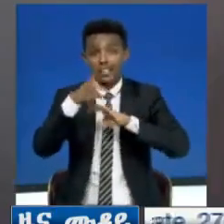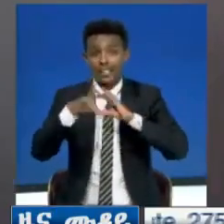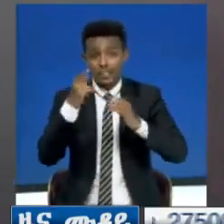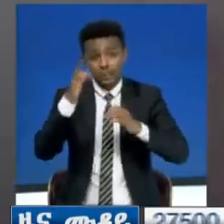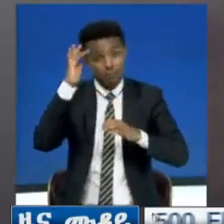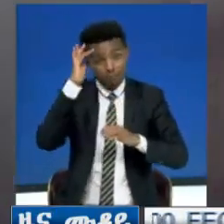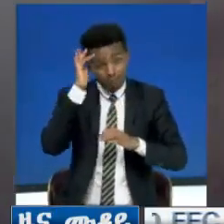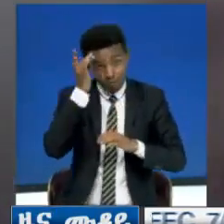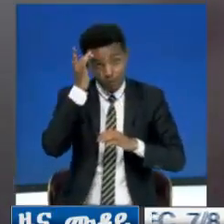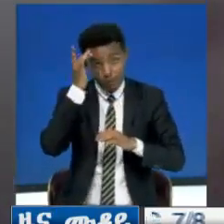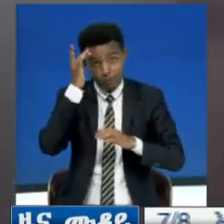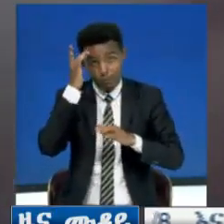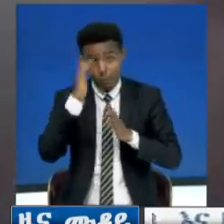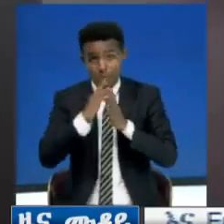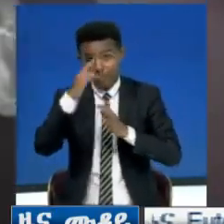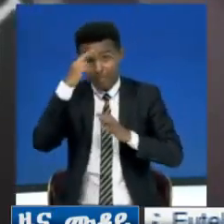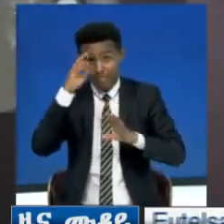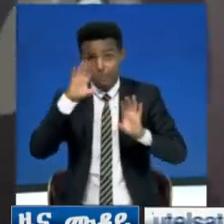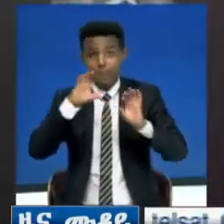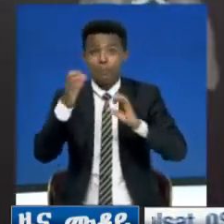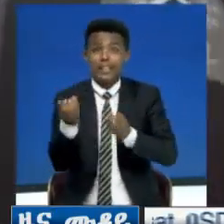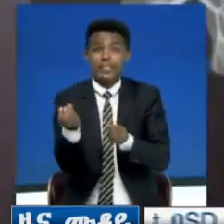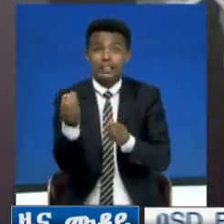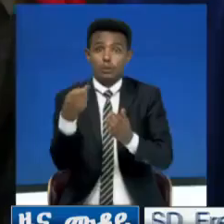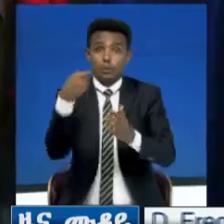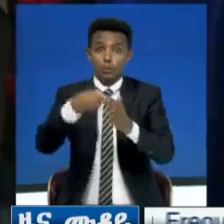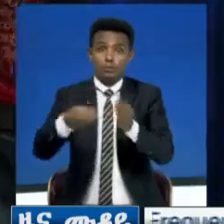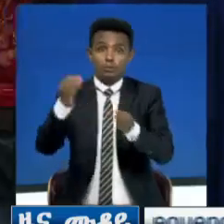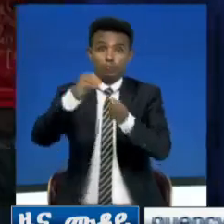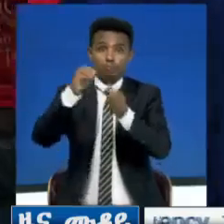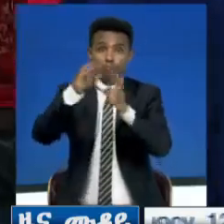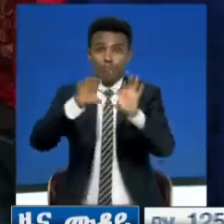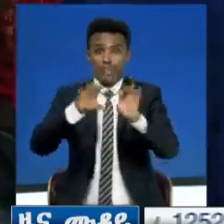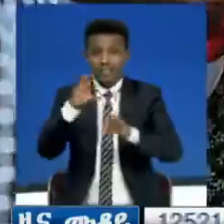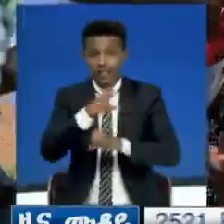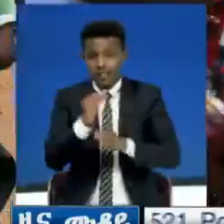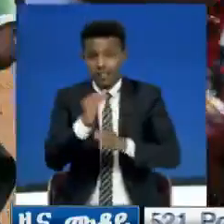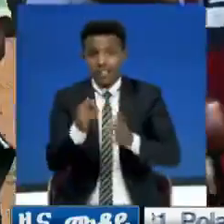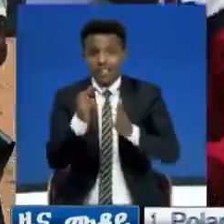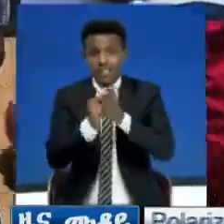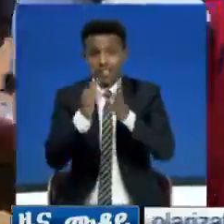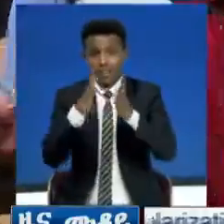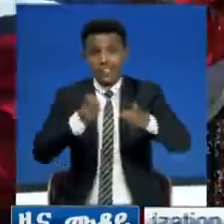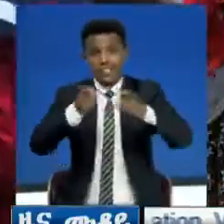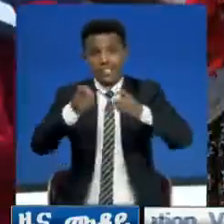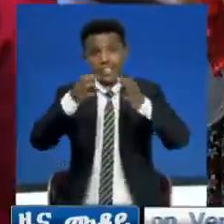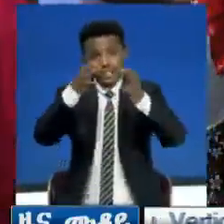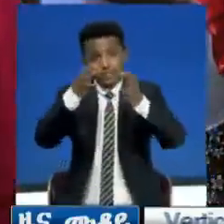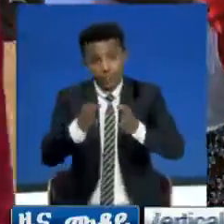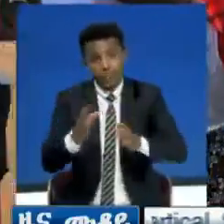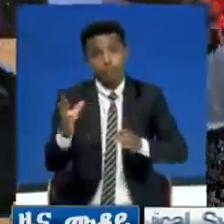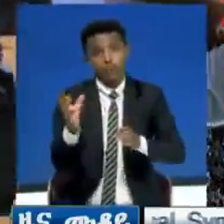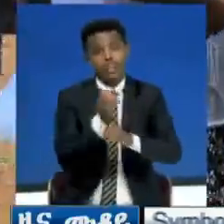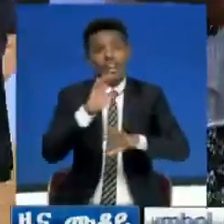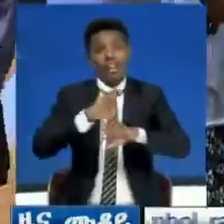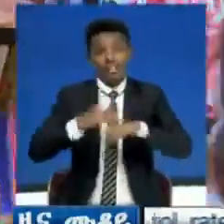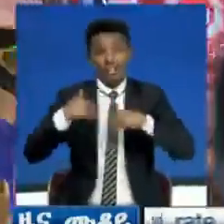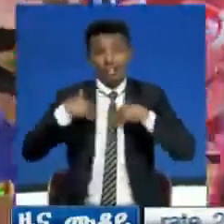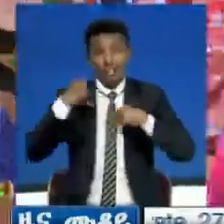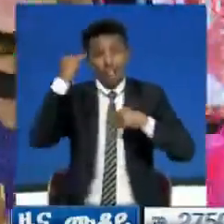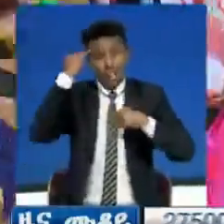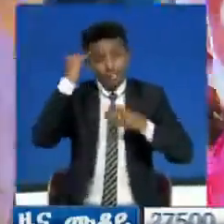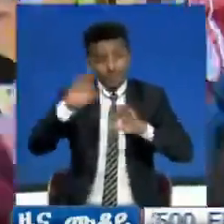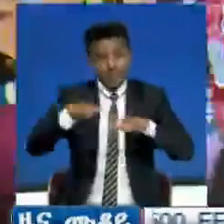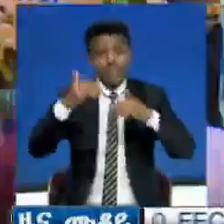በማድረግ የተፈጠረውን የዋጋ ንረት ለማስቀረት ህጋዊና አስተዳደራዊ እርምጃዎችን በመውሰድ ላይ መሆናቸውን አስተያየታቸውን